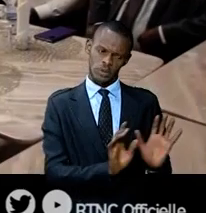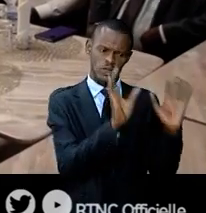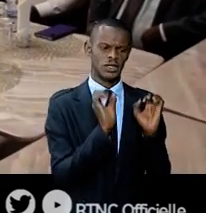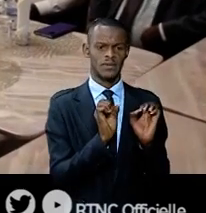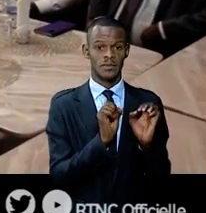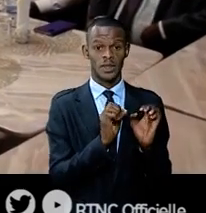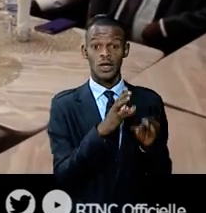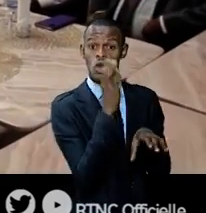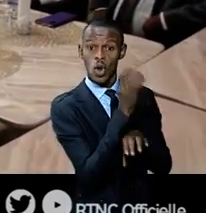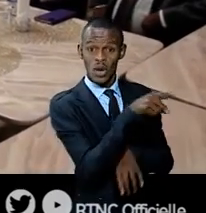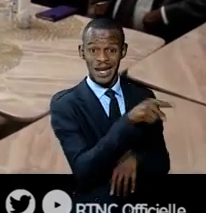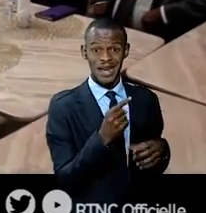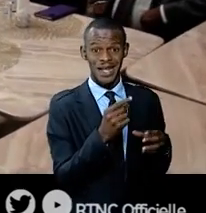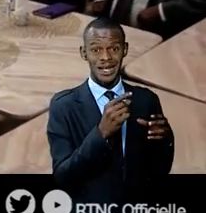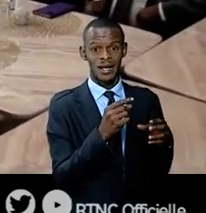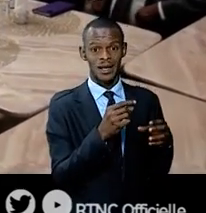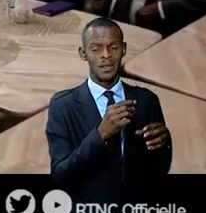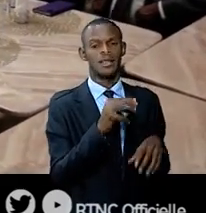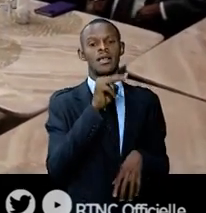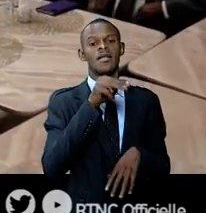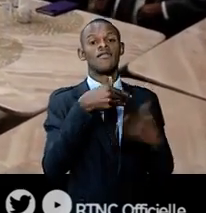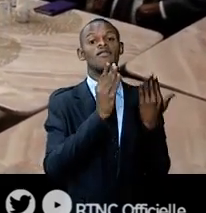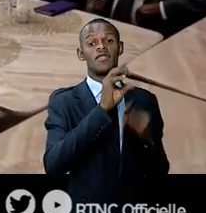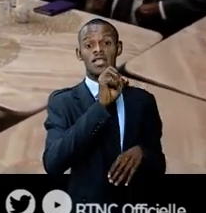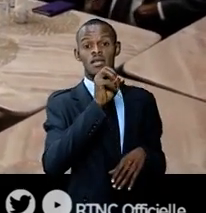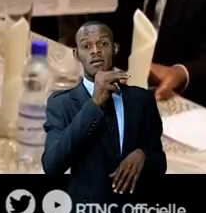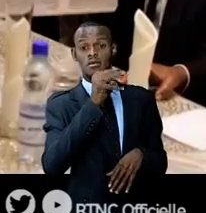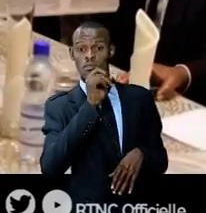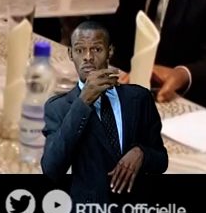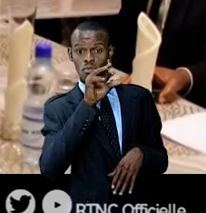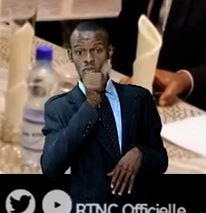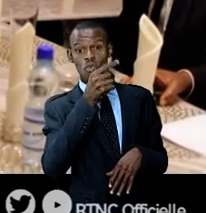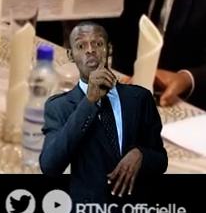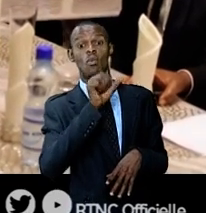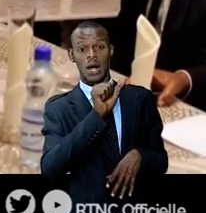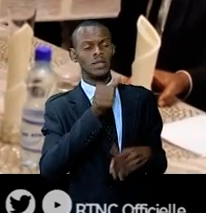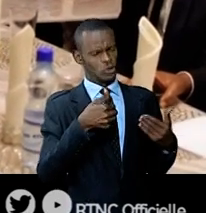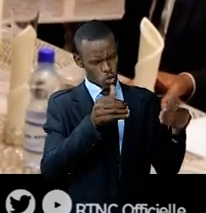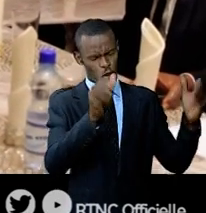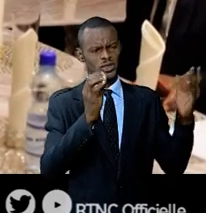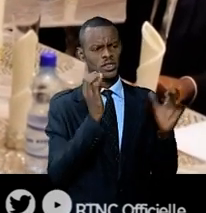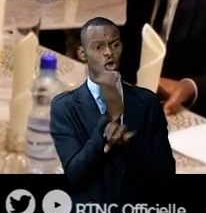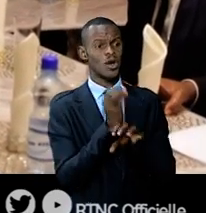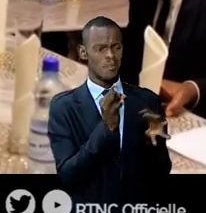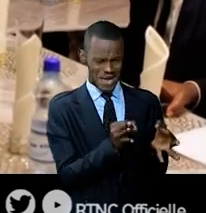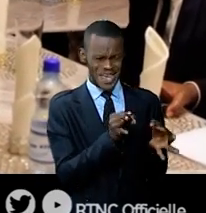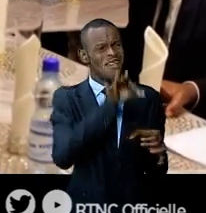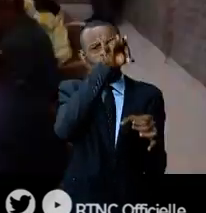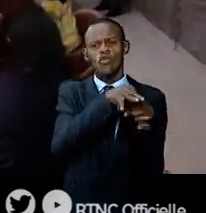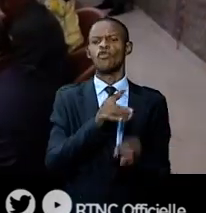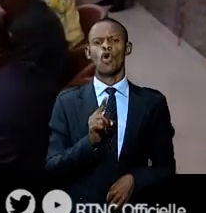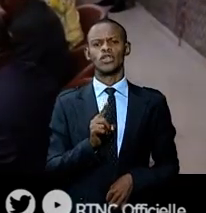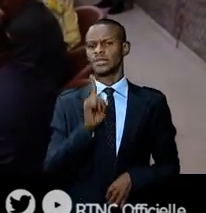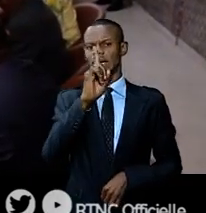qui sera fixée au regard de ce qui se sera dégagé le lundi, mais ça ne sera pas